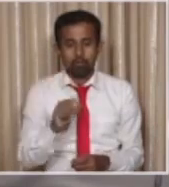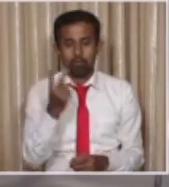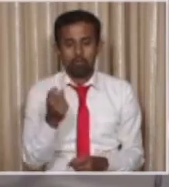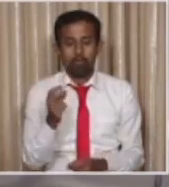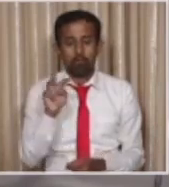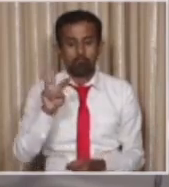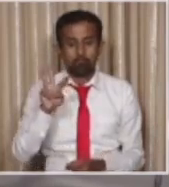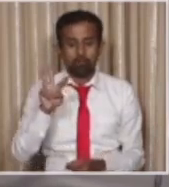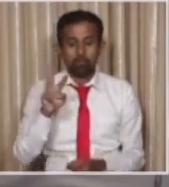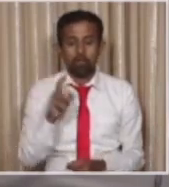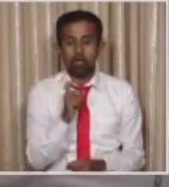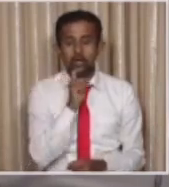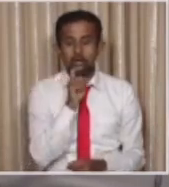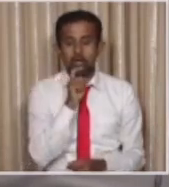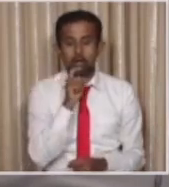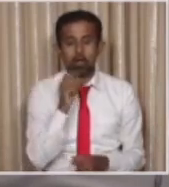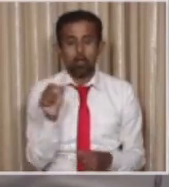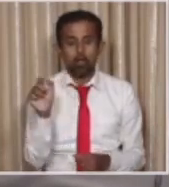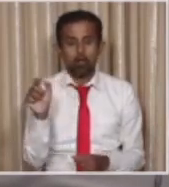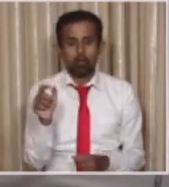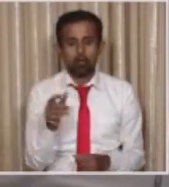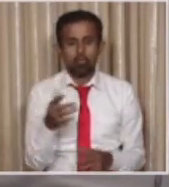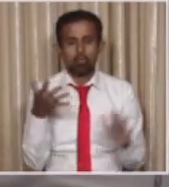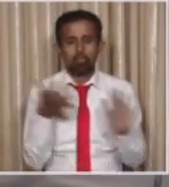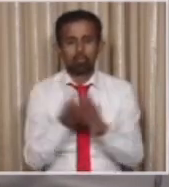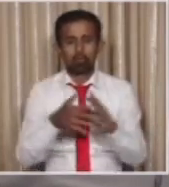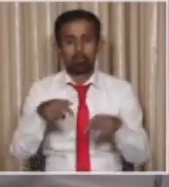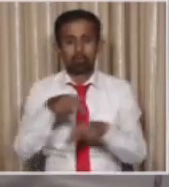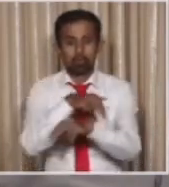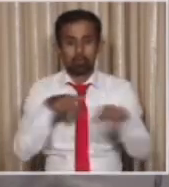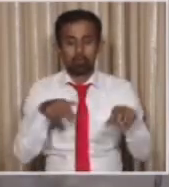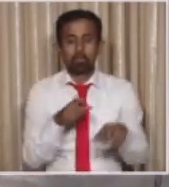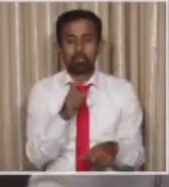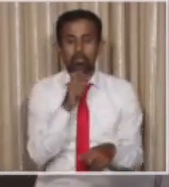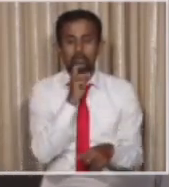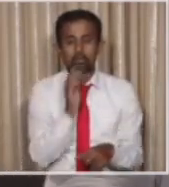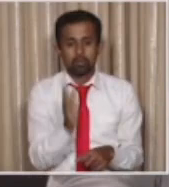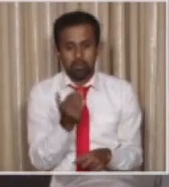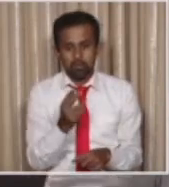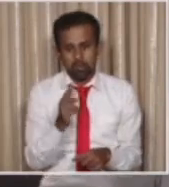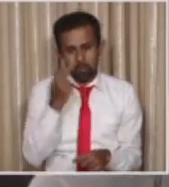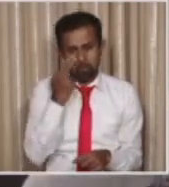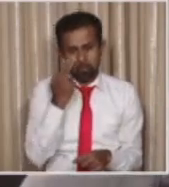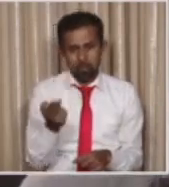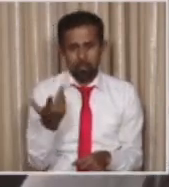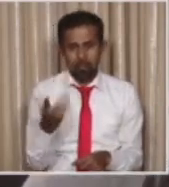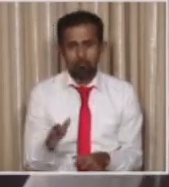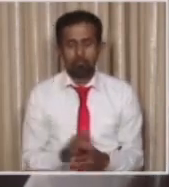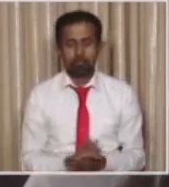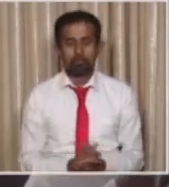पनासिरासीन के नडुदी ओहुगे नुमना हसरी मक अधिकरणी निरीक्षण करतीबेन